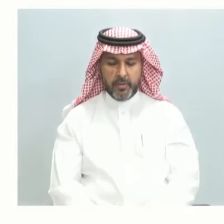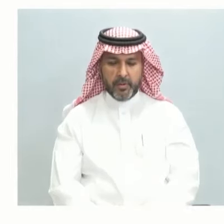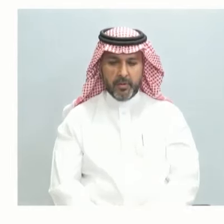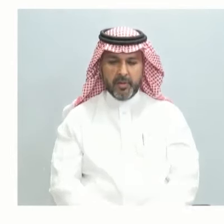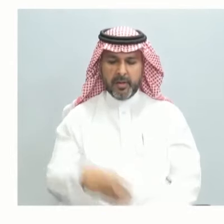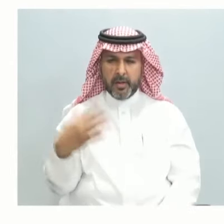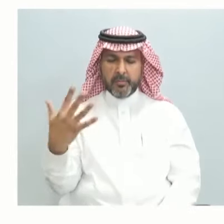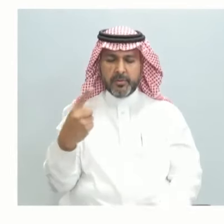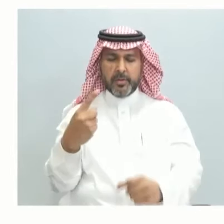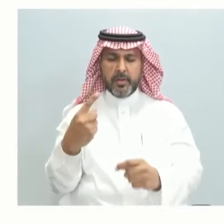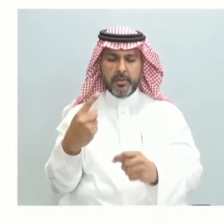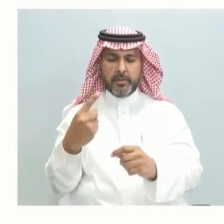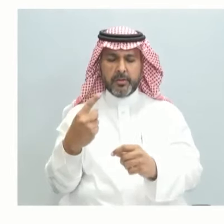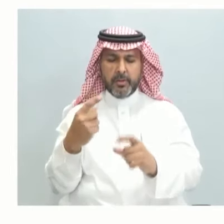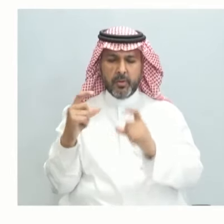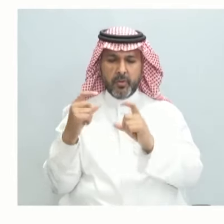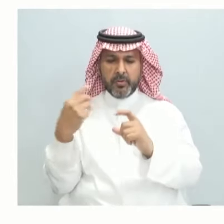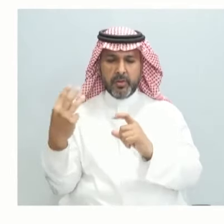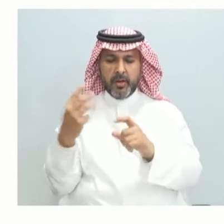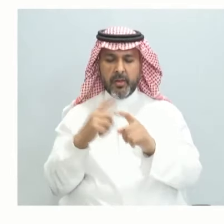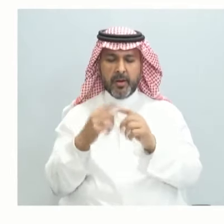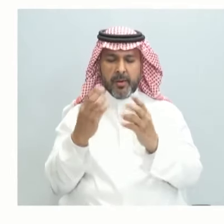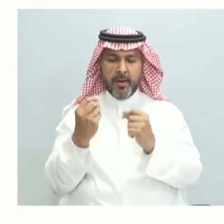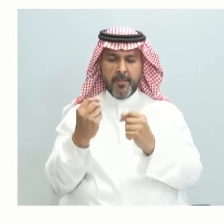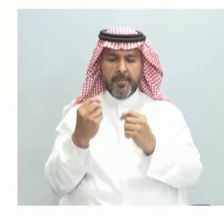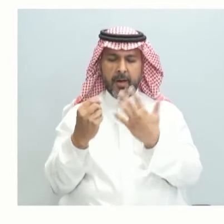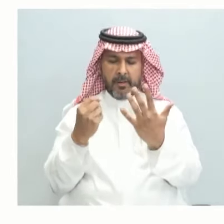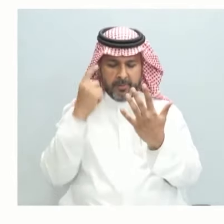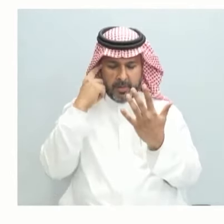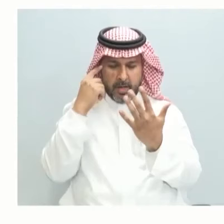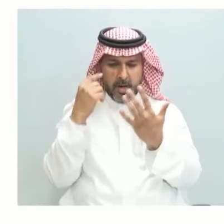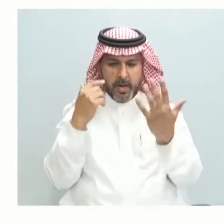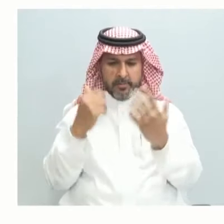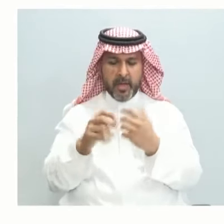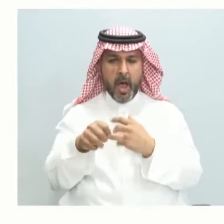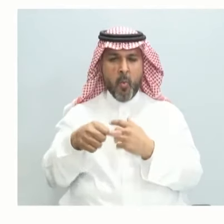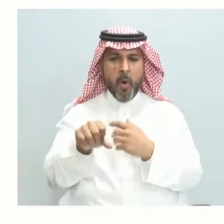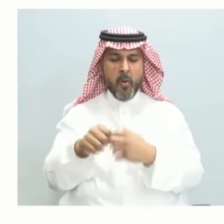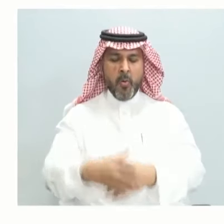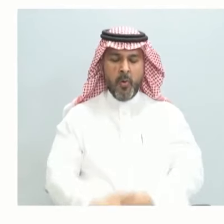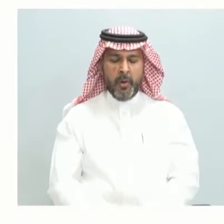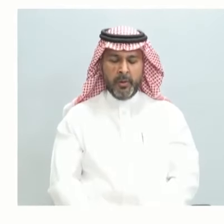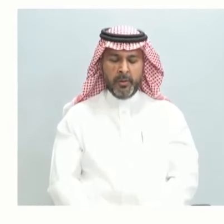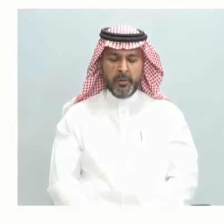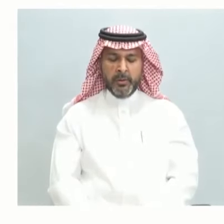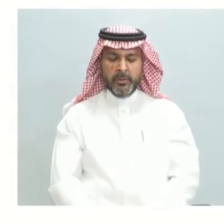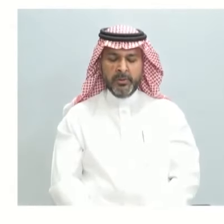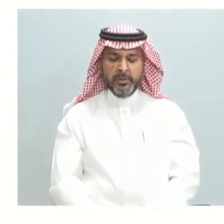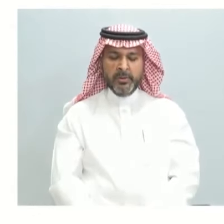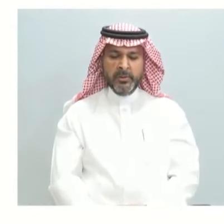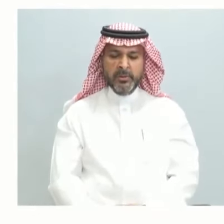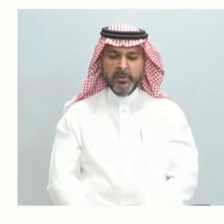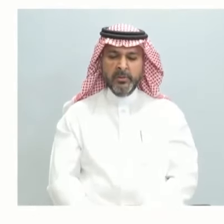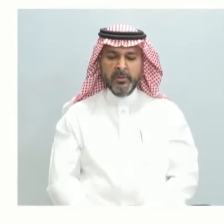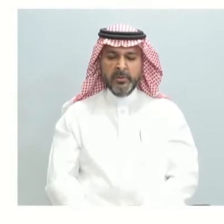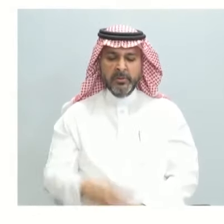الاول هو عباره عن القاسم المشترك الاكبر اما العامل الثاني هو عباره عن ما سيتبقى لديك لنبدا